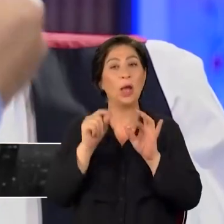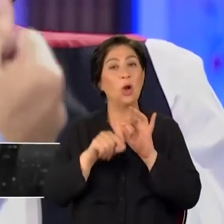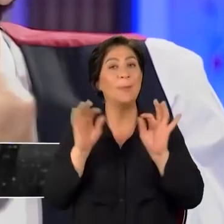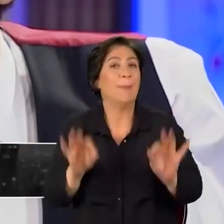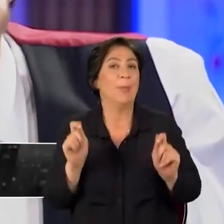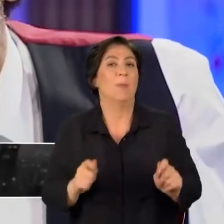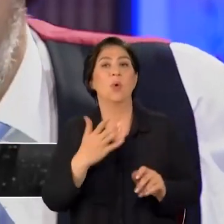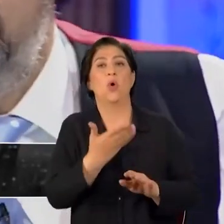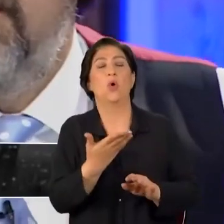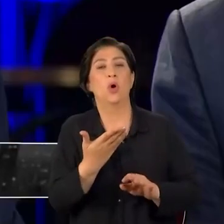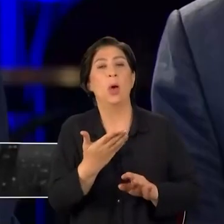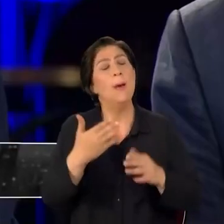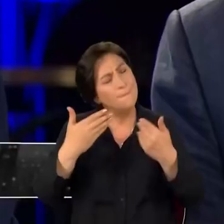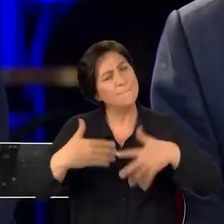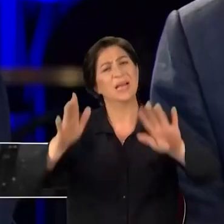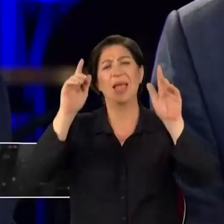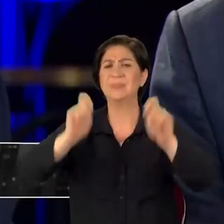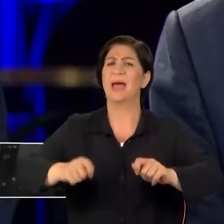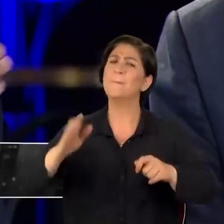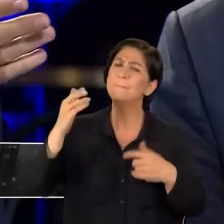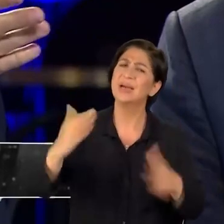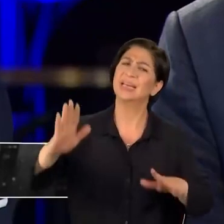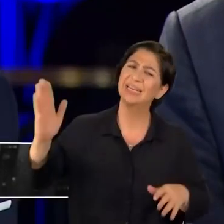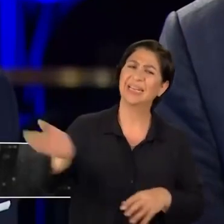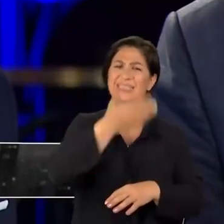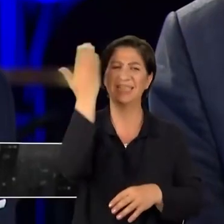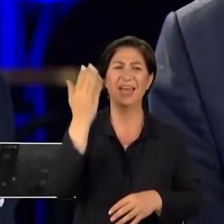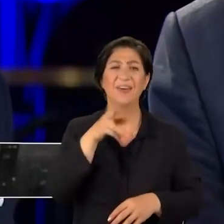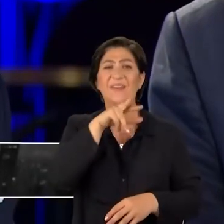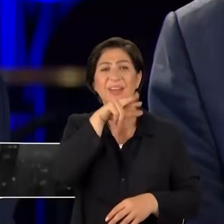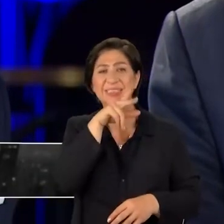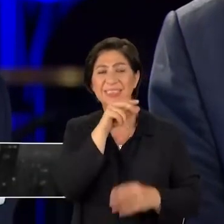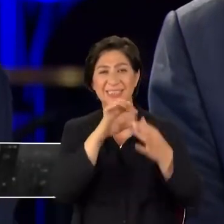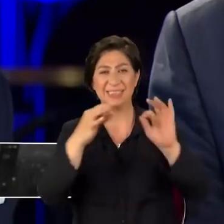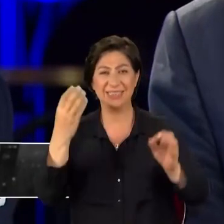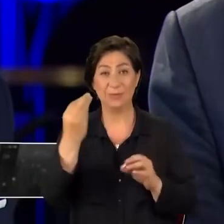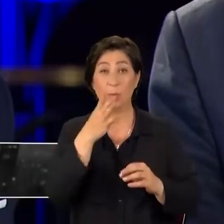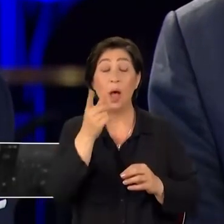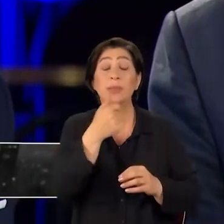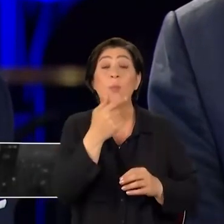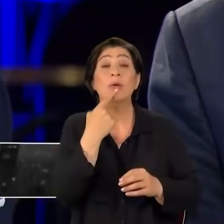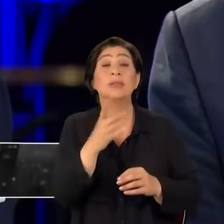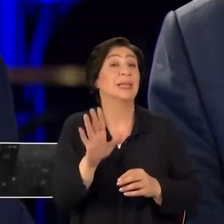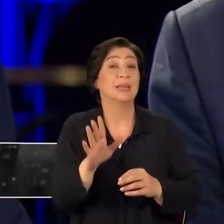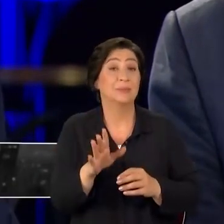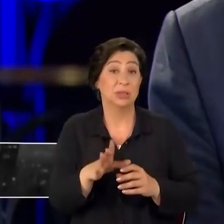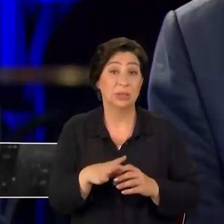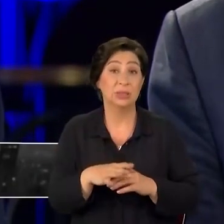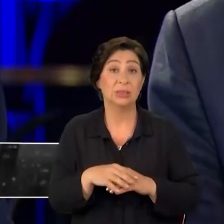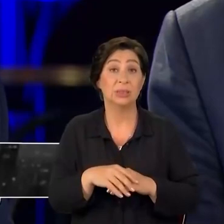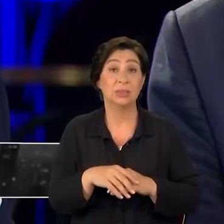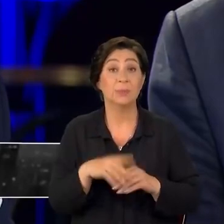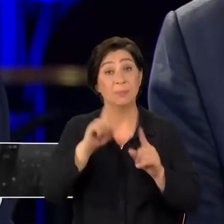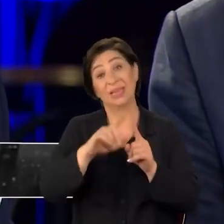Hep ne diyoruz? Sadece bırakın yapsınlar, bırakın geçsinler. Fransızı sen daha iyi bilirsin. Evet. Ya adam öyle demiyor ki le sadece. Laissez faire, laissez passer. Bir de arkası var